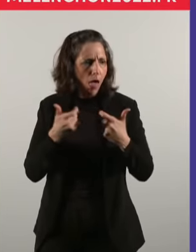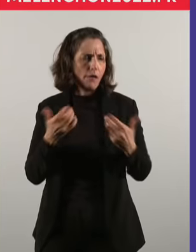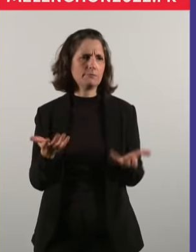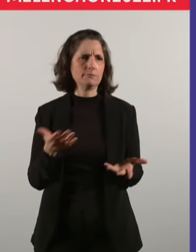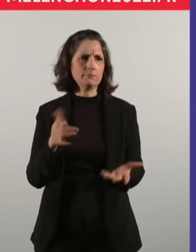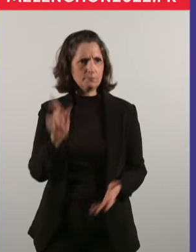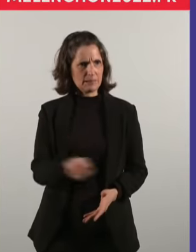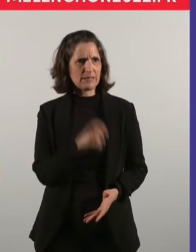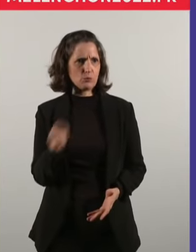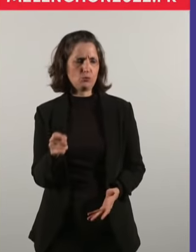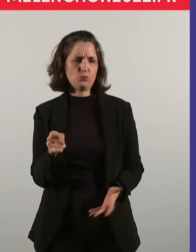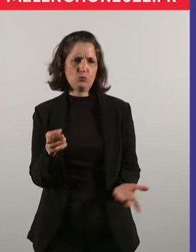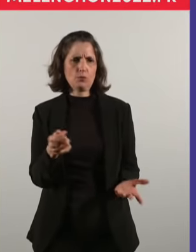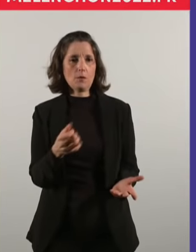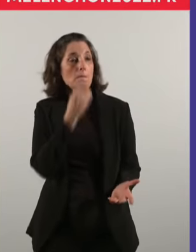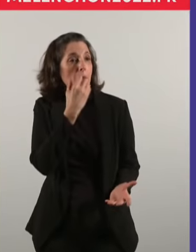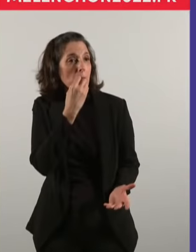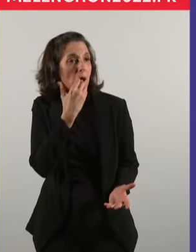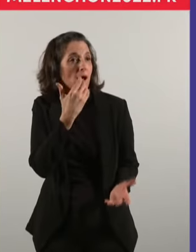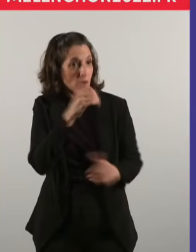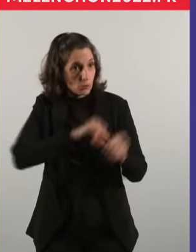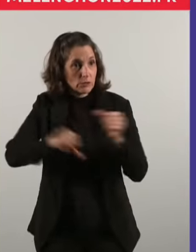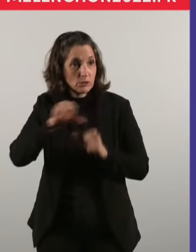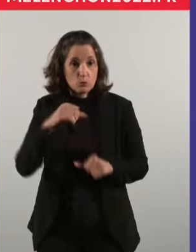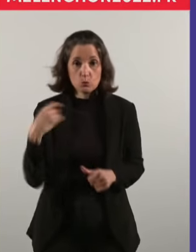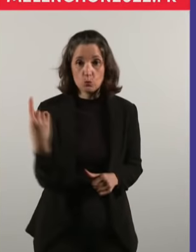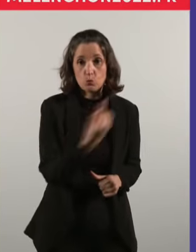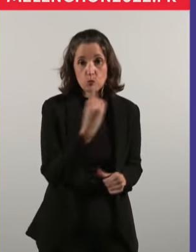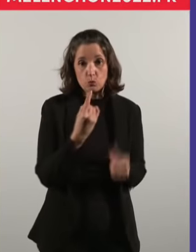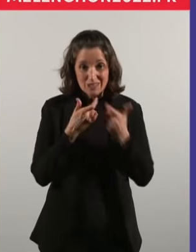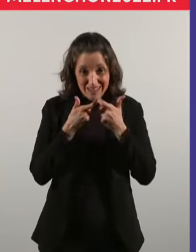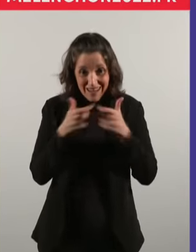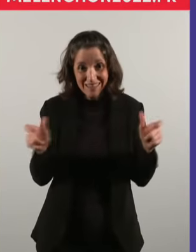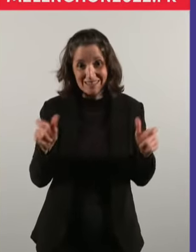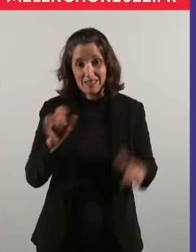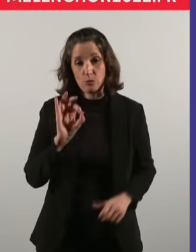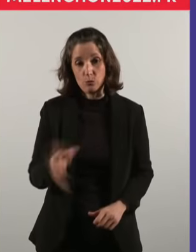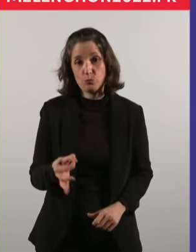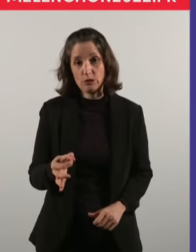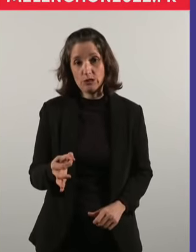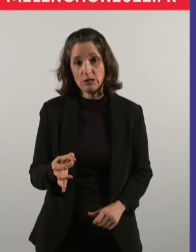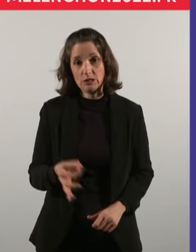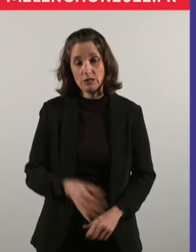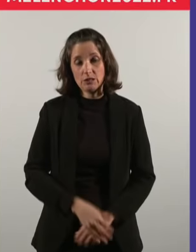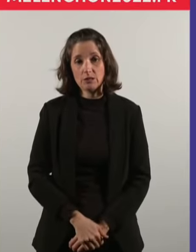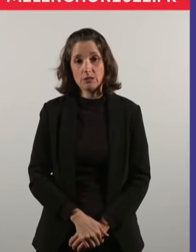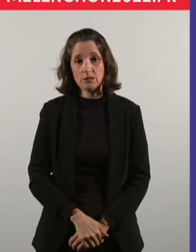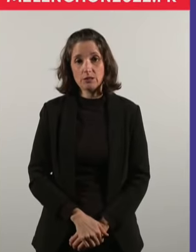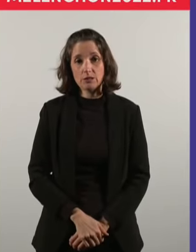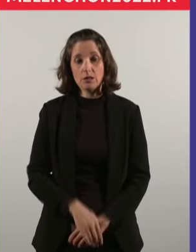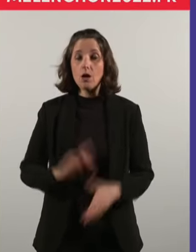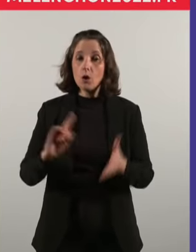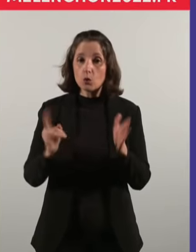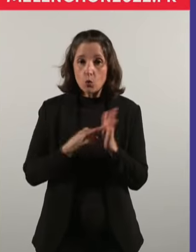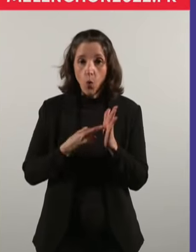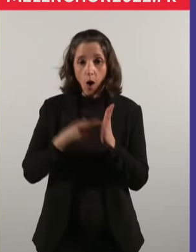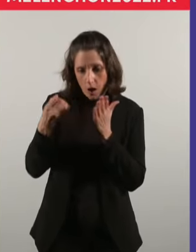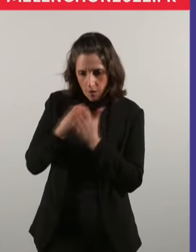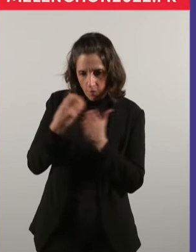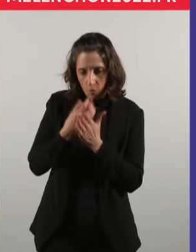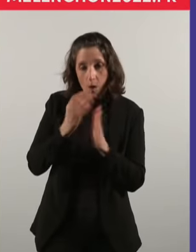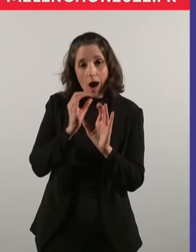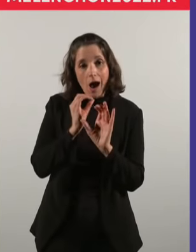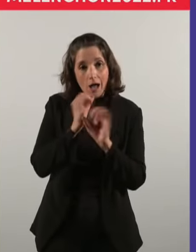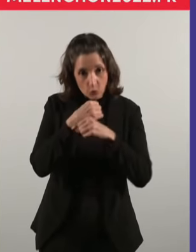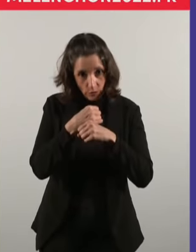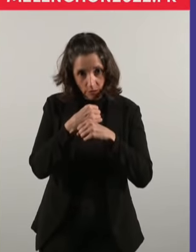mais alors il faut que tout le monde puisse y accéder. Nous avons droit à l'anonymat des données. Nous avons